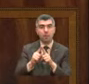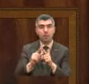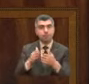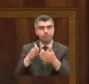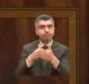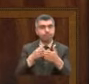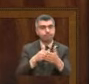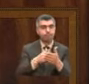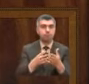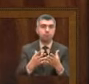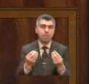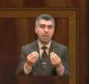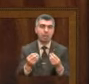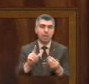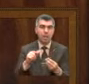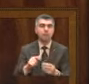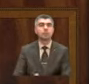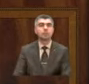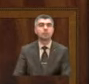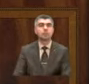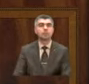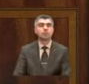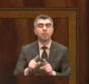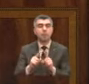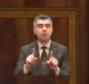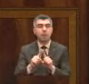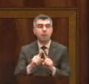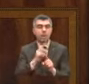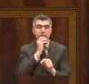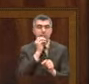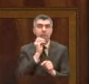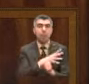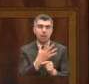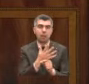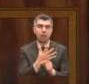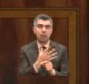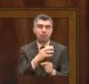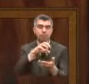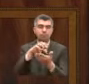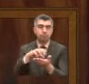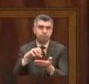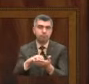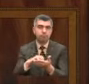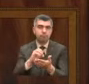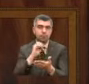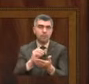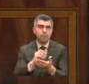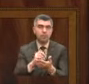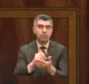الأخرى يعني فيما يخص المطارح العمومية اللي هي أصبحت يعني تلوث يعني